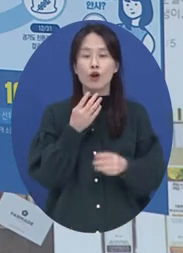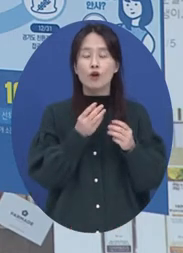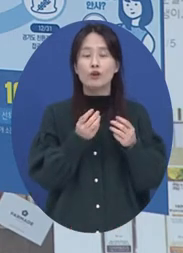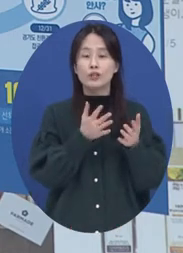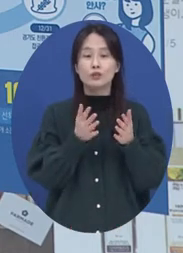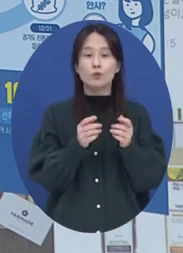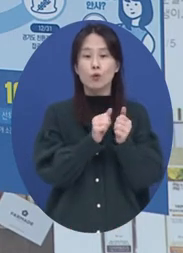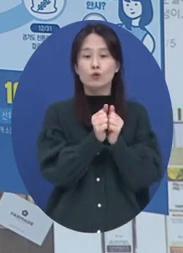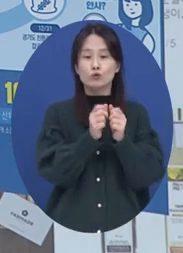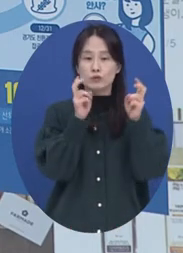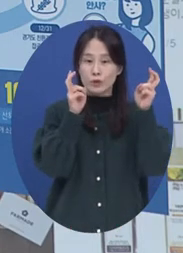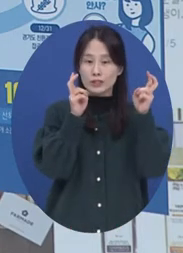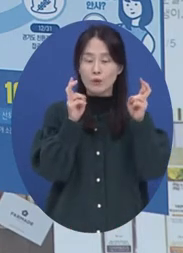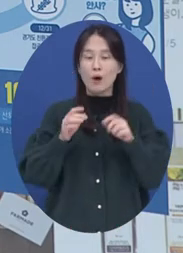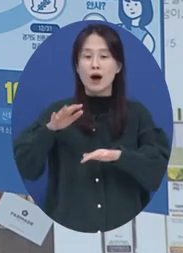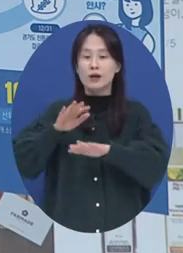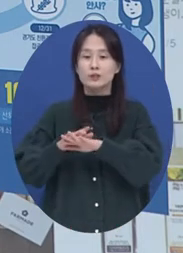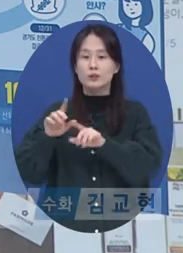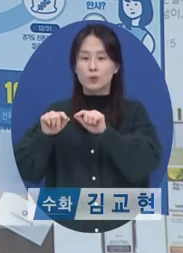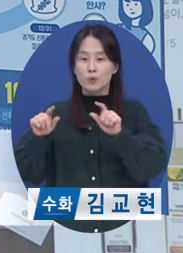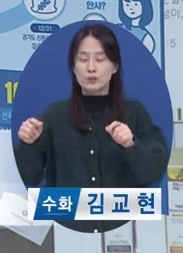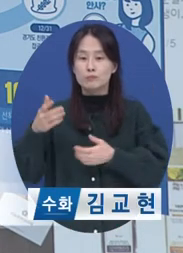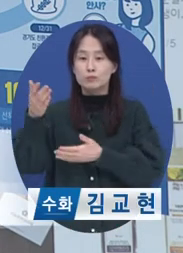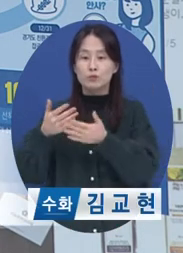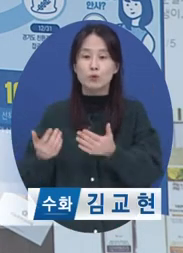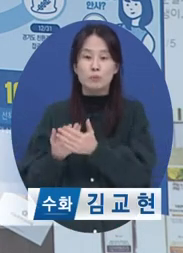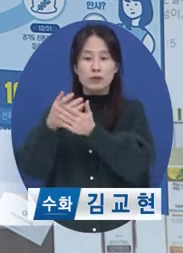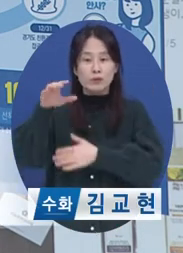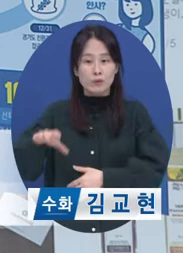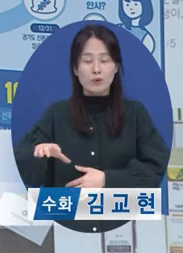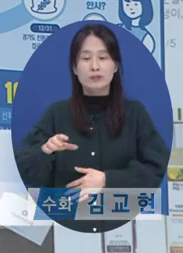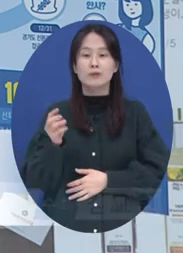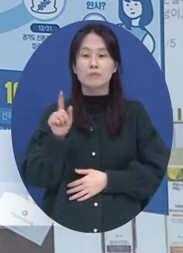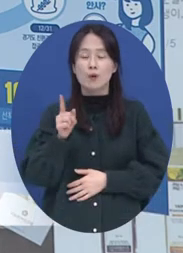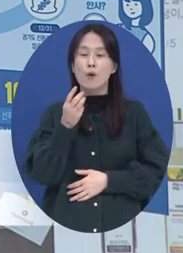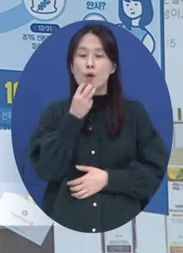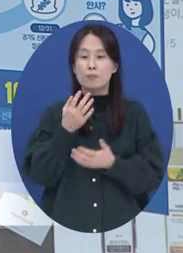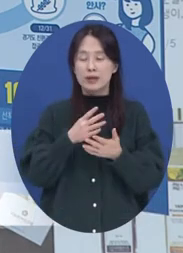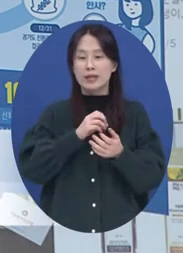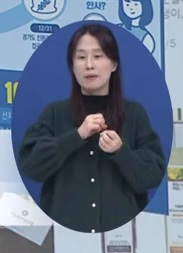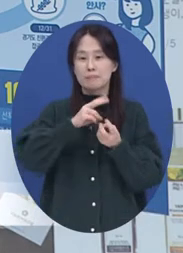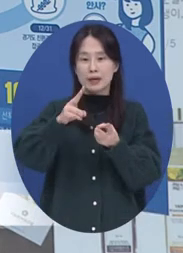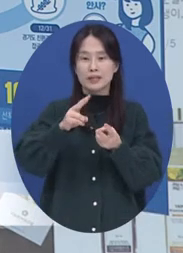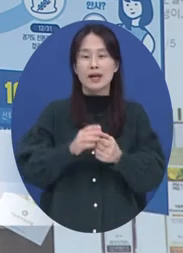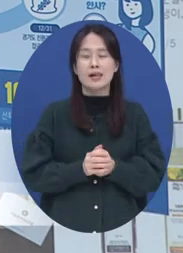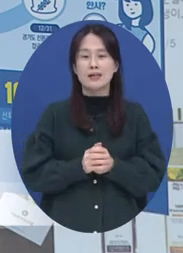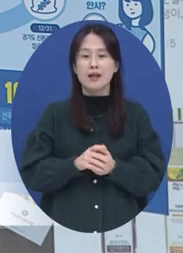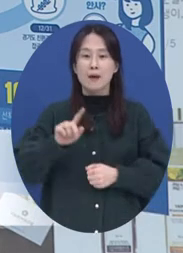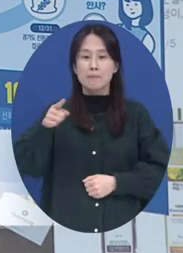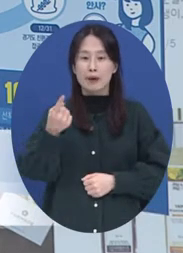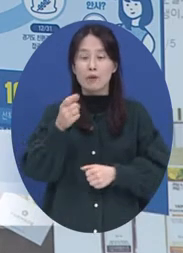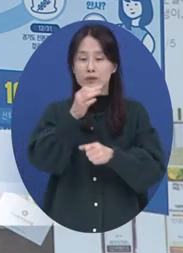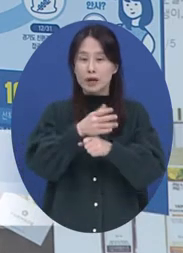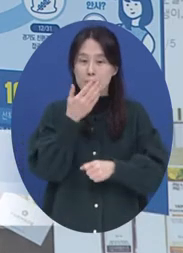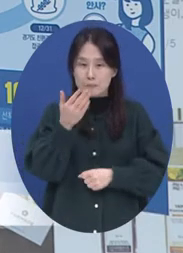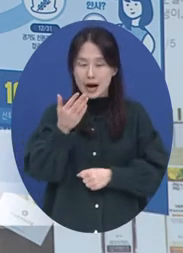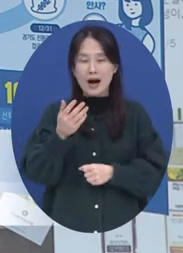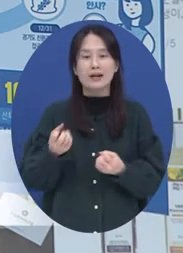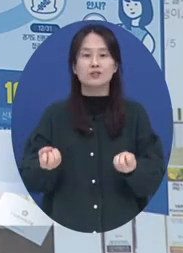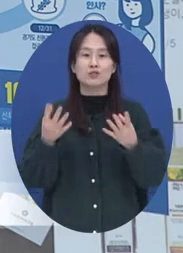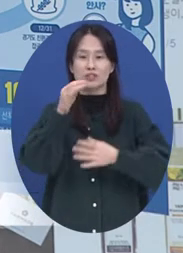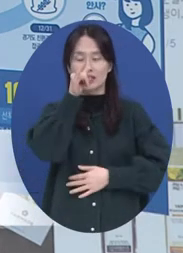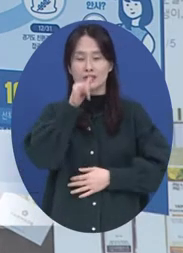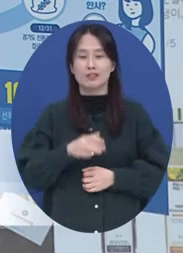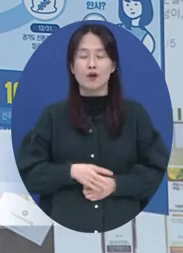경기도 주식회사와 경기 노 식품 유통 진흥원이 배달 특급 마켓 경기 100원의 이벤트 진행에 들어갔습니다 배달